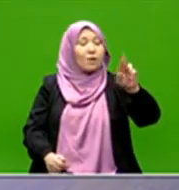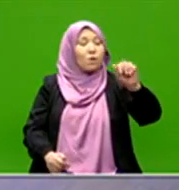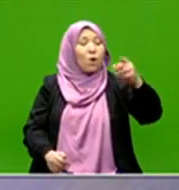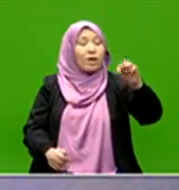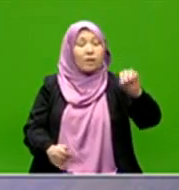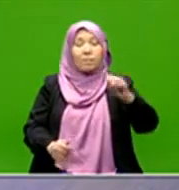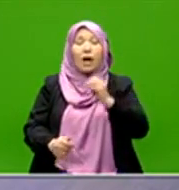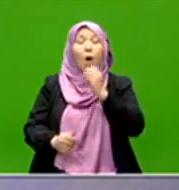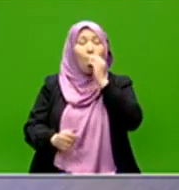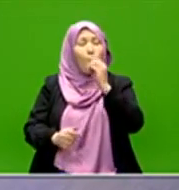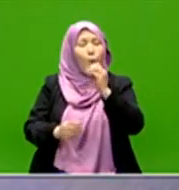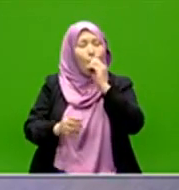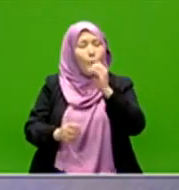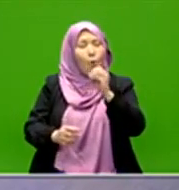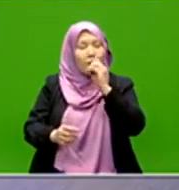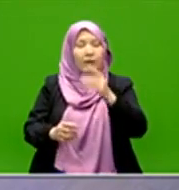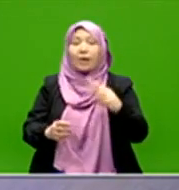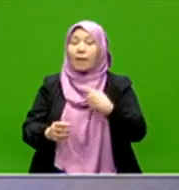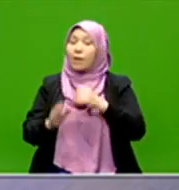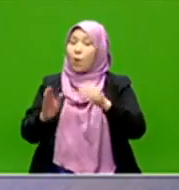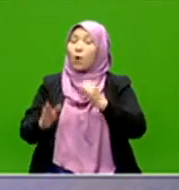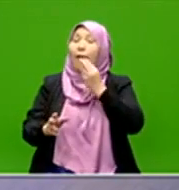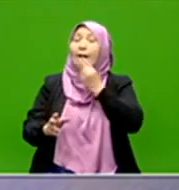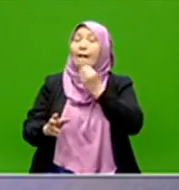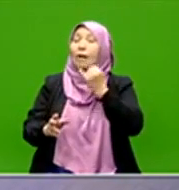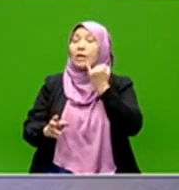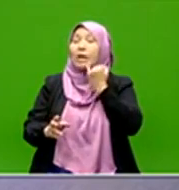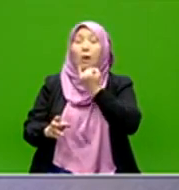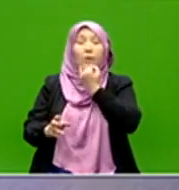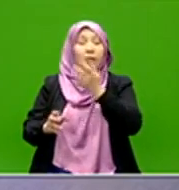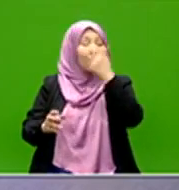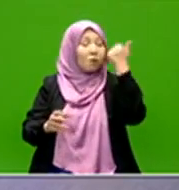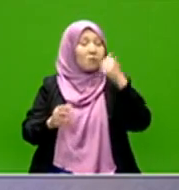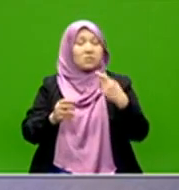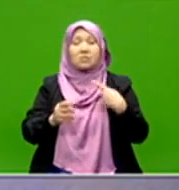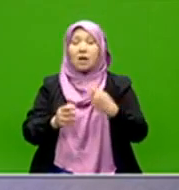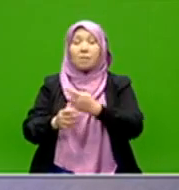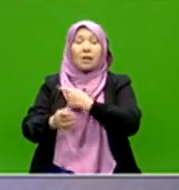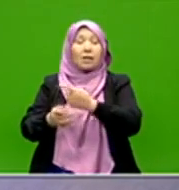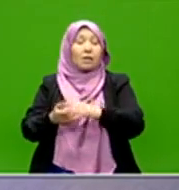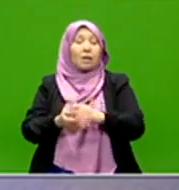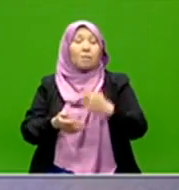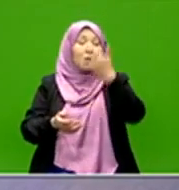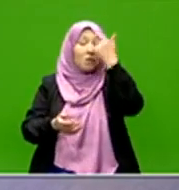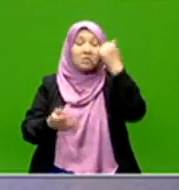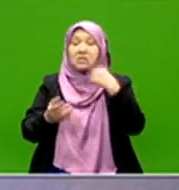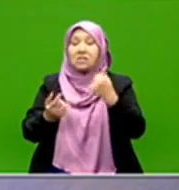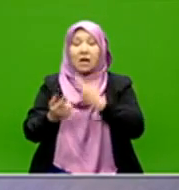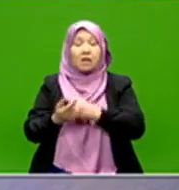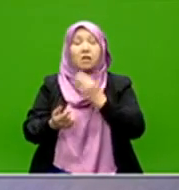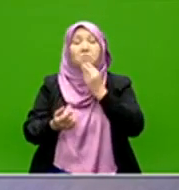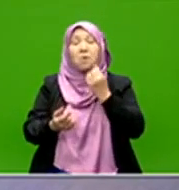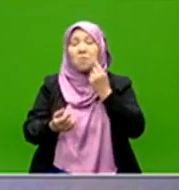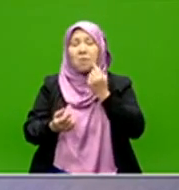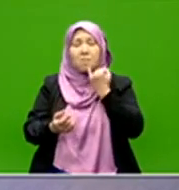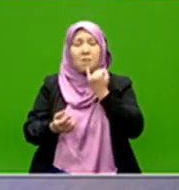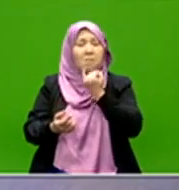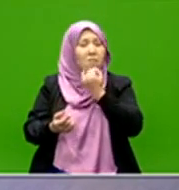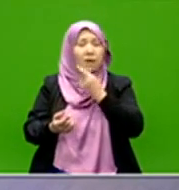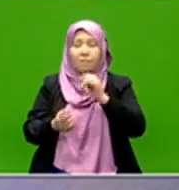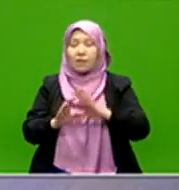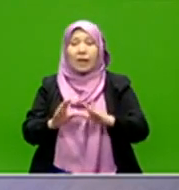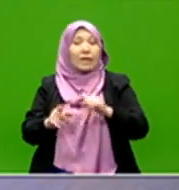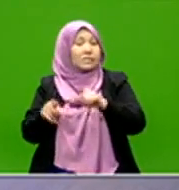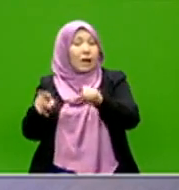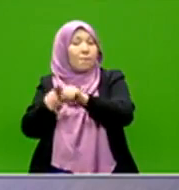dengan ada yang kata, oh, kami adalah orang Yahudi, kamilah yang original dengan Nabi Ibrahim, pasal Nabi Ibrahim ni Bani Israel. Kan? Dia ni Yahudi, tak. Dan Nasrani pun